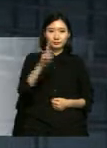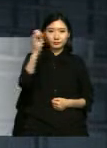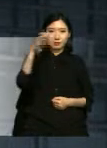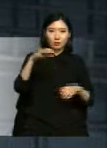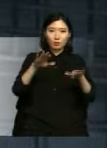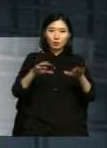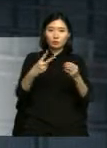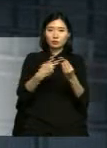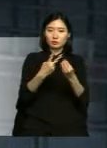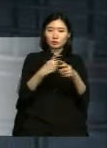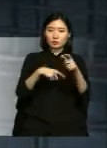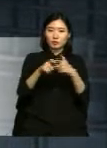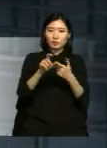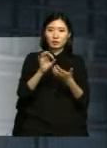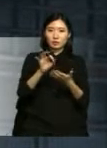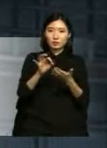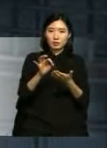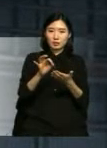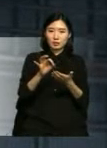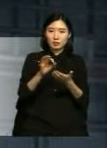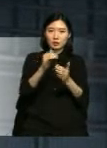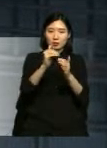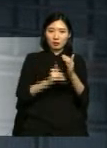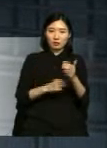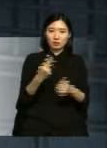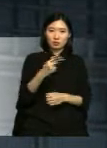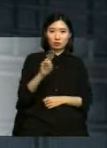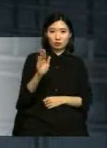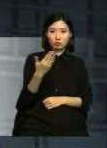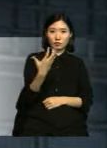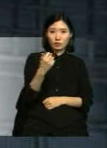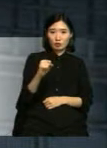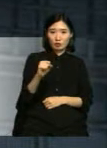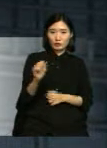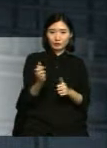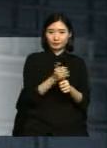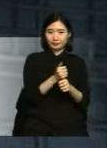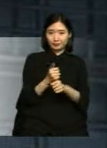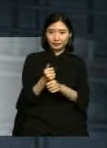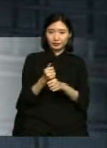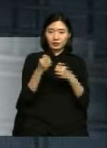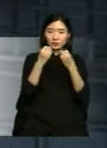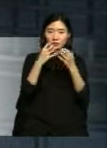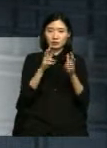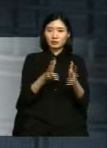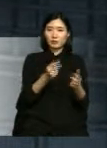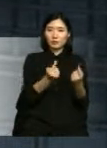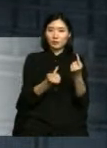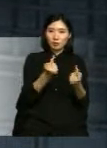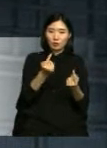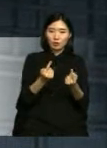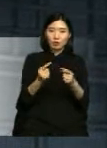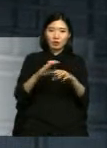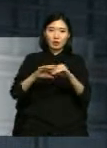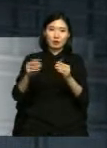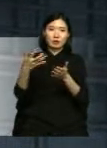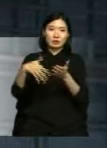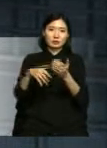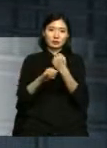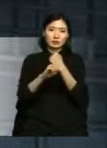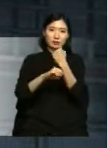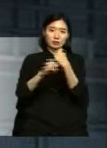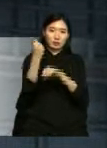고양시가 올해 두 번째 추가 경정 예산안으로 2,900억 원을 편성했습니다. 새로운 사업보다 미해결된